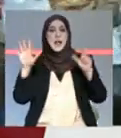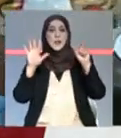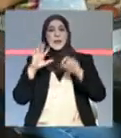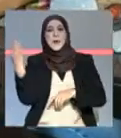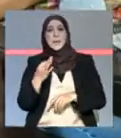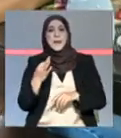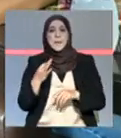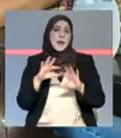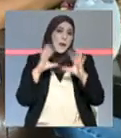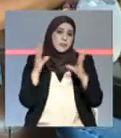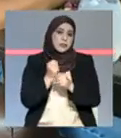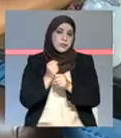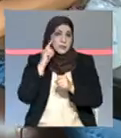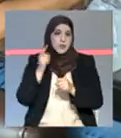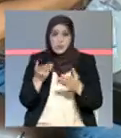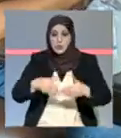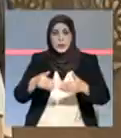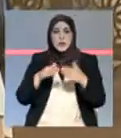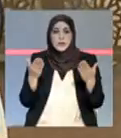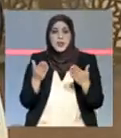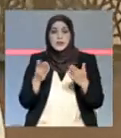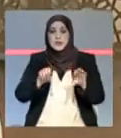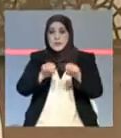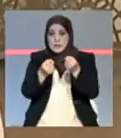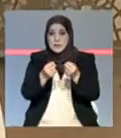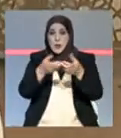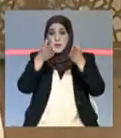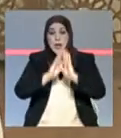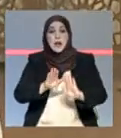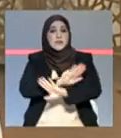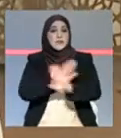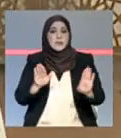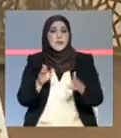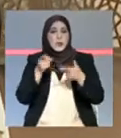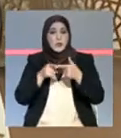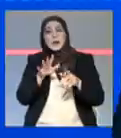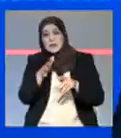73% منهم تتراوح وضعيتهم بين الغلق النهائي وإمكانية الغلق.